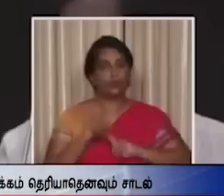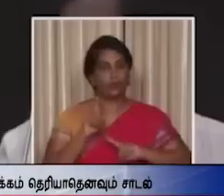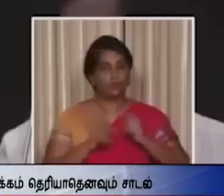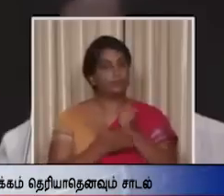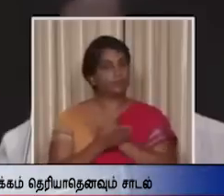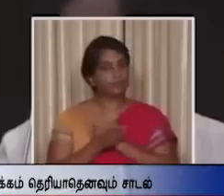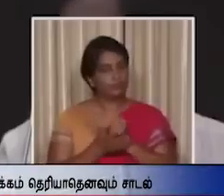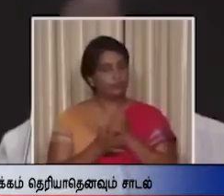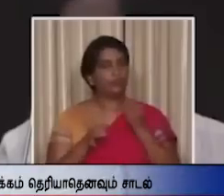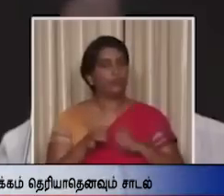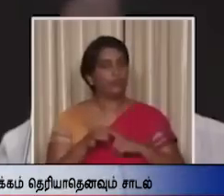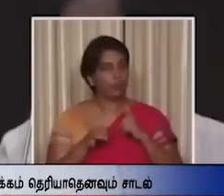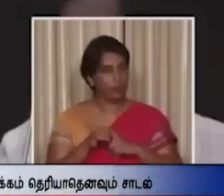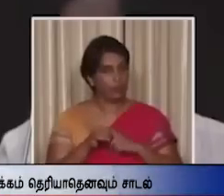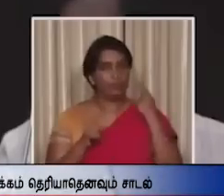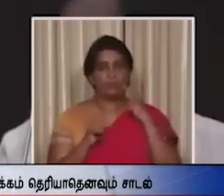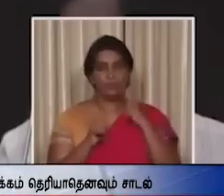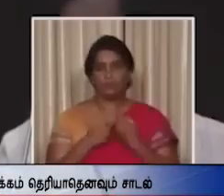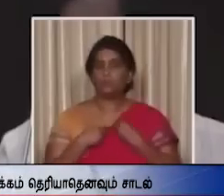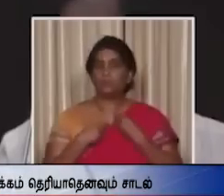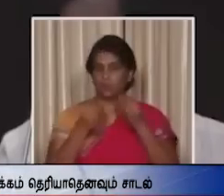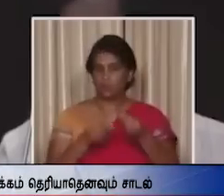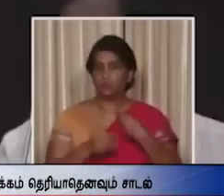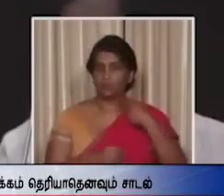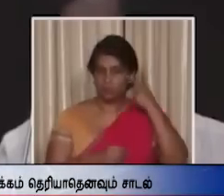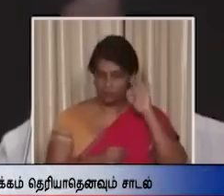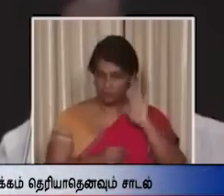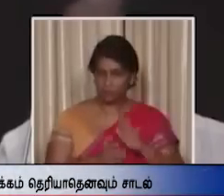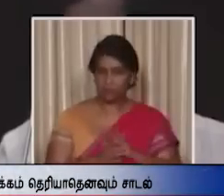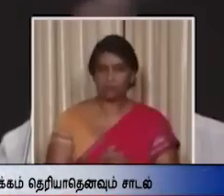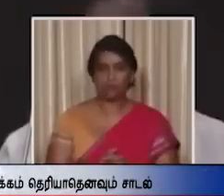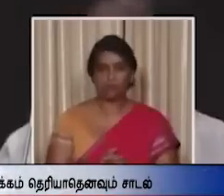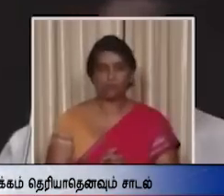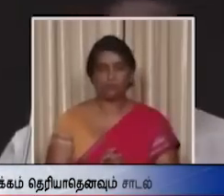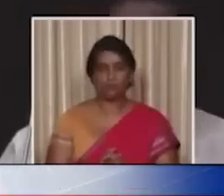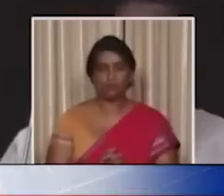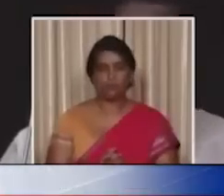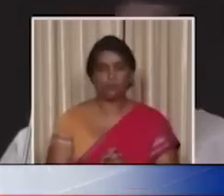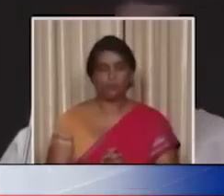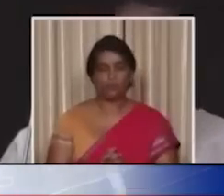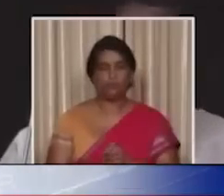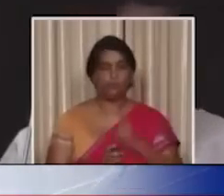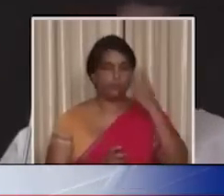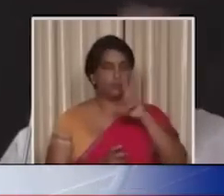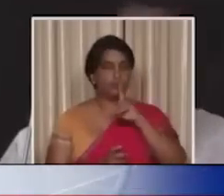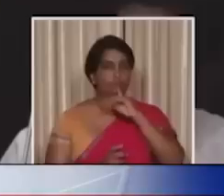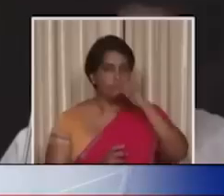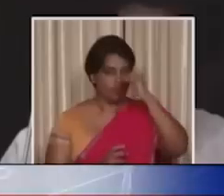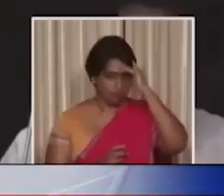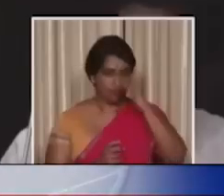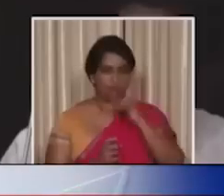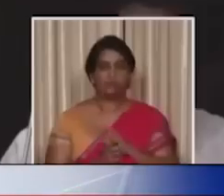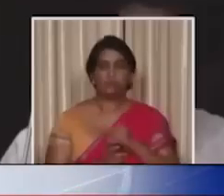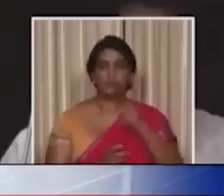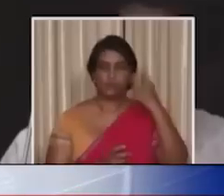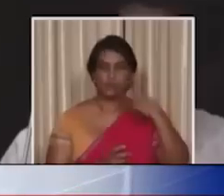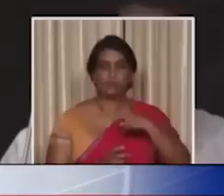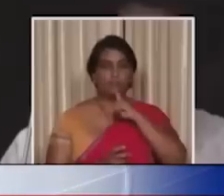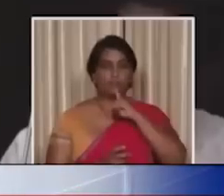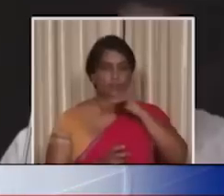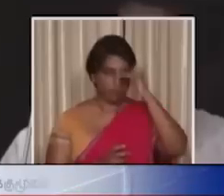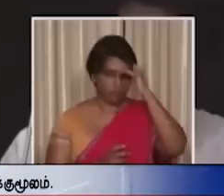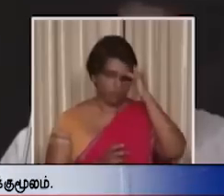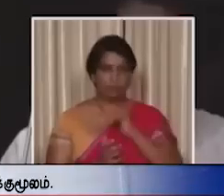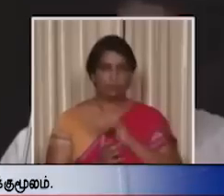இருந்தது. தற்போது 30,000 கெவி மார்க்கையின் மருந்து கையிருப்பில் உள்ளது. இந்த மருந்தின் பற்றாக்குறை குறித்து தெரிவிக்கப்பட்டதை அடுத்து